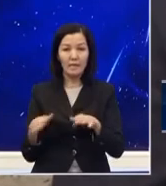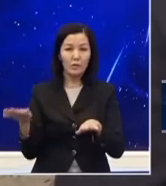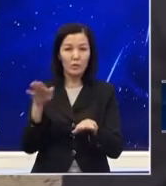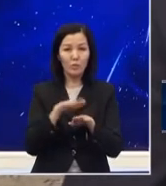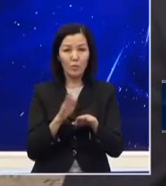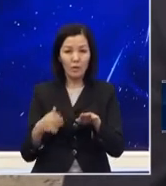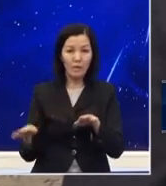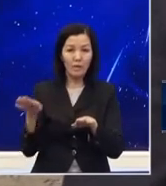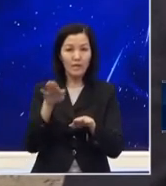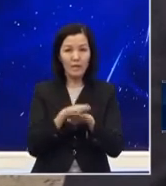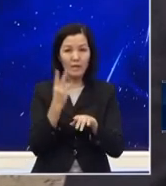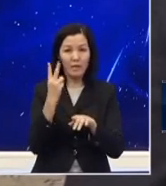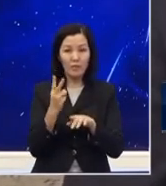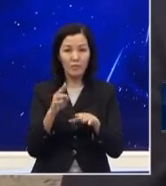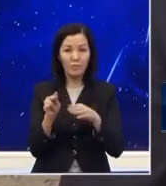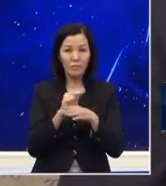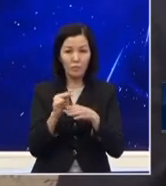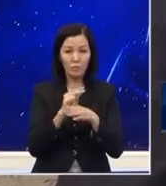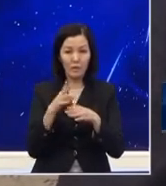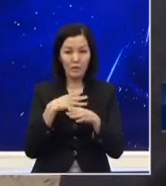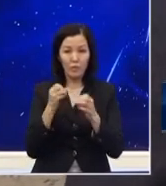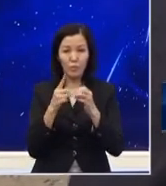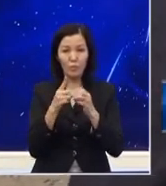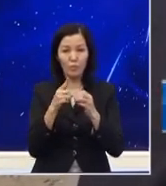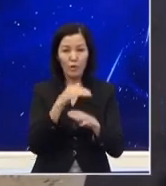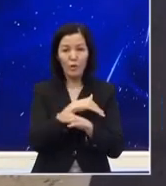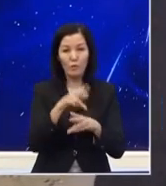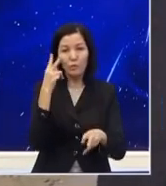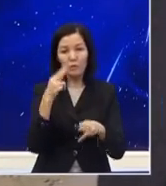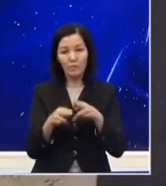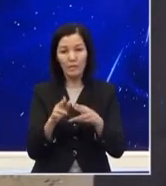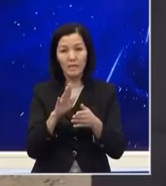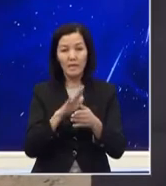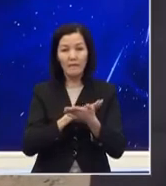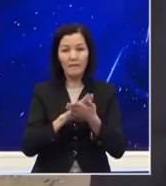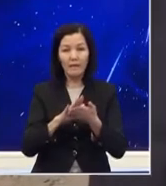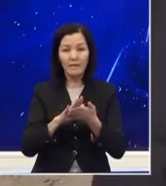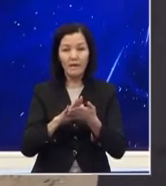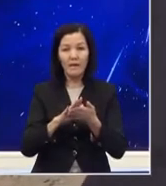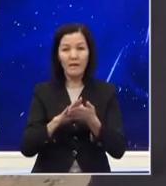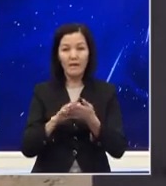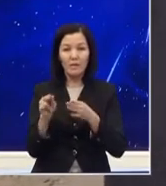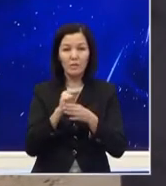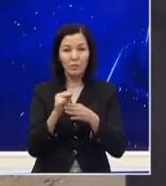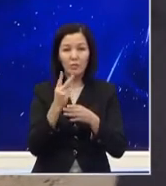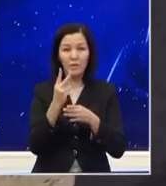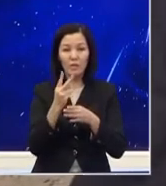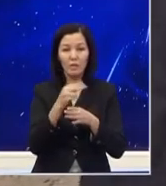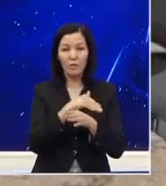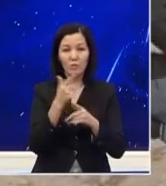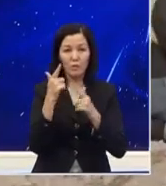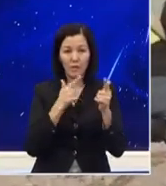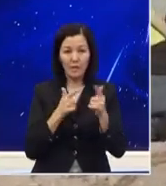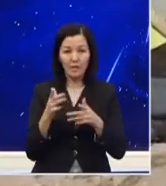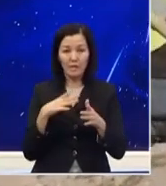Соның бірінші қабатын 11 көшесінде төсеп біттік. Енді таза асфальт төсеуге дайын. Басқа 2 көшесі міне дайындау үстінде.